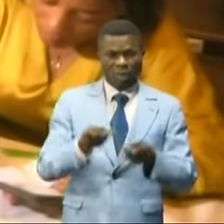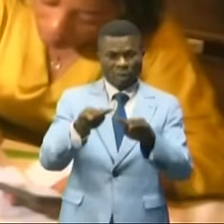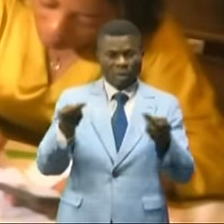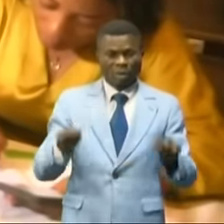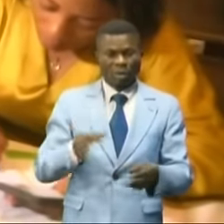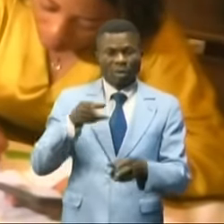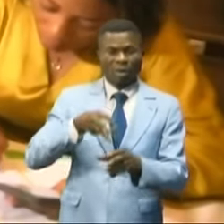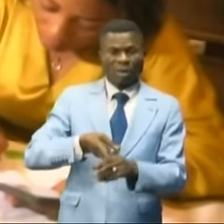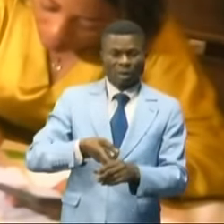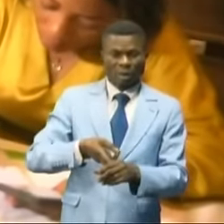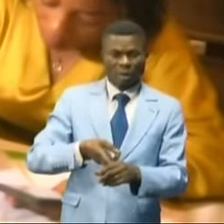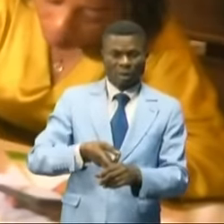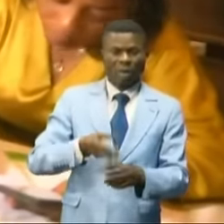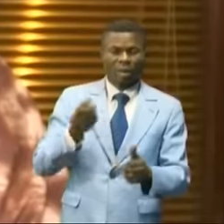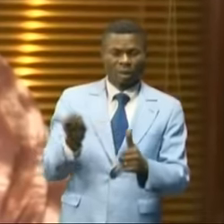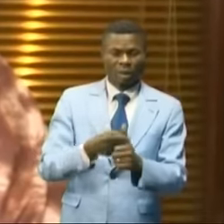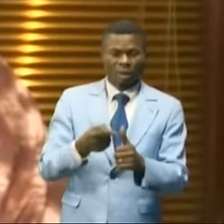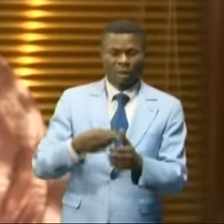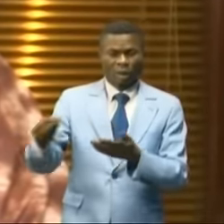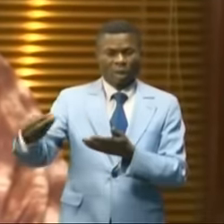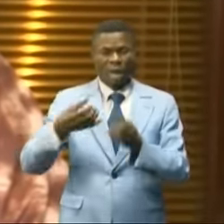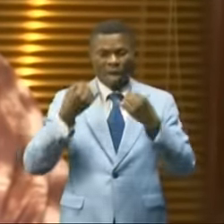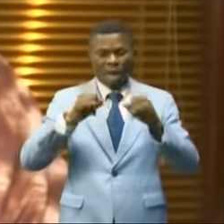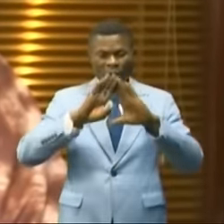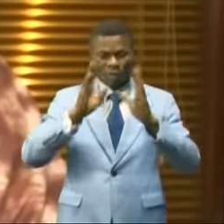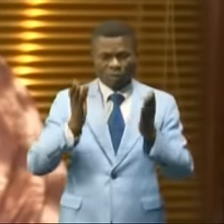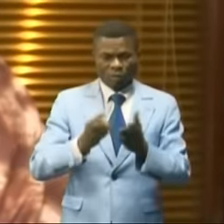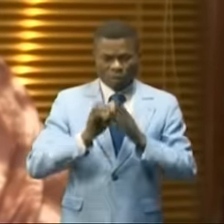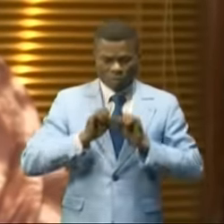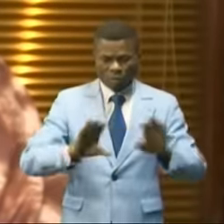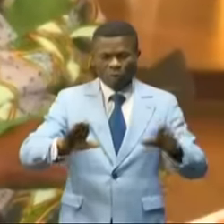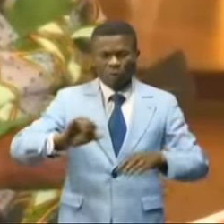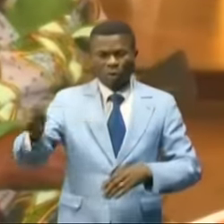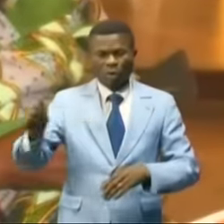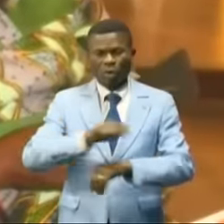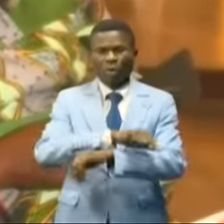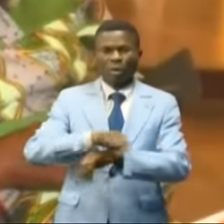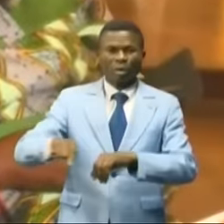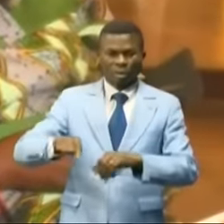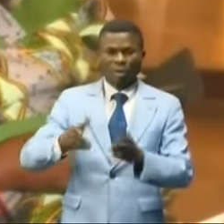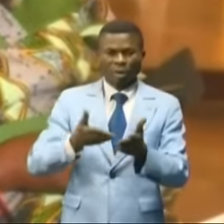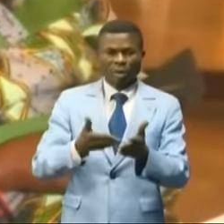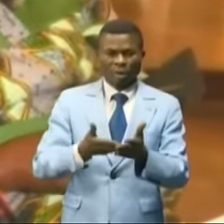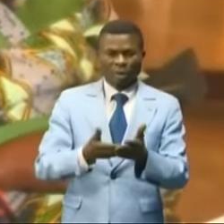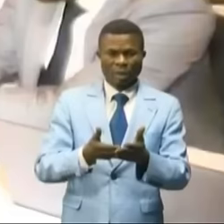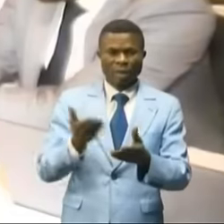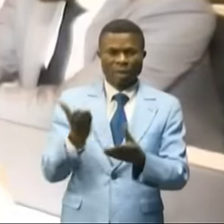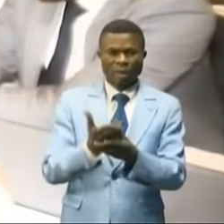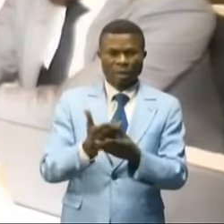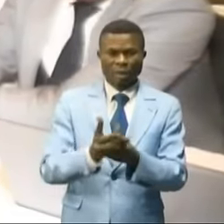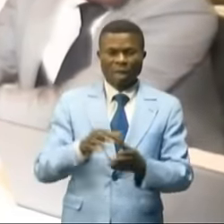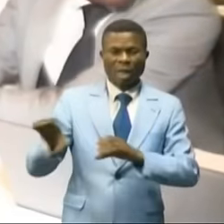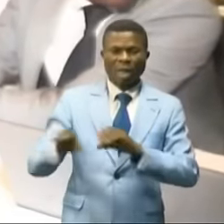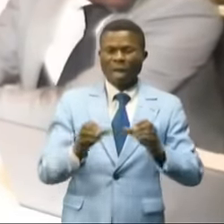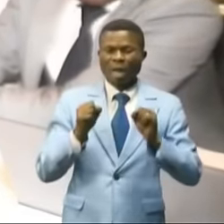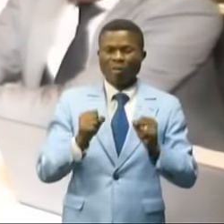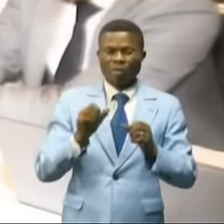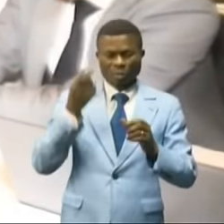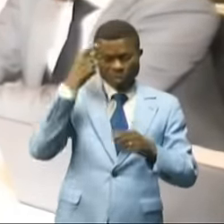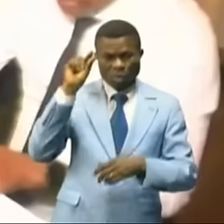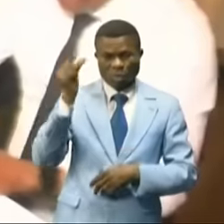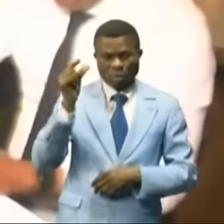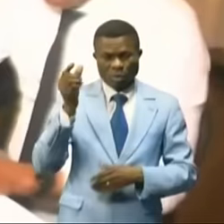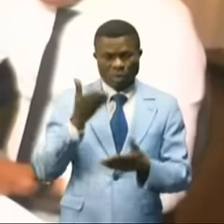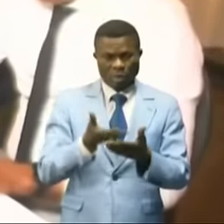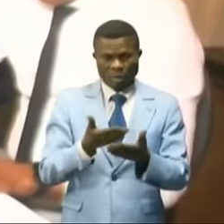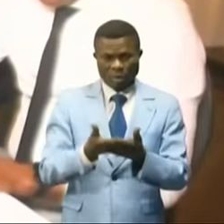Et concomitamment, cette collecte va s'effectuer dans d'autres entités où se pratique une forte activité minière. C'est le